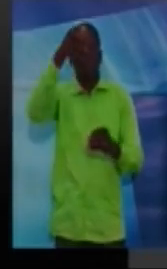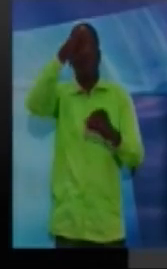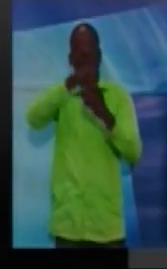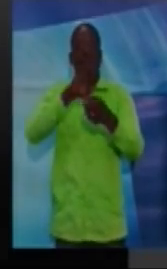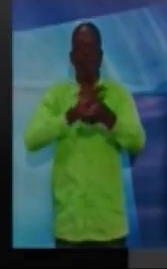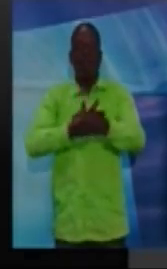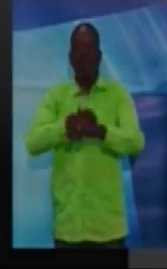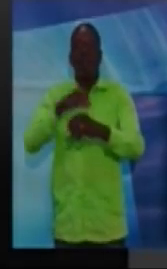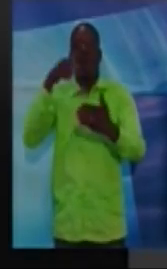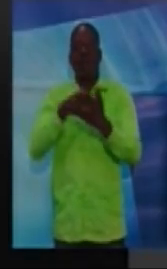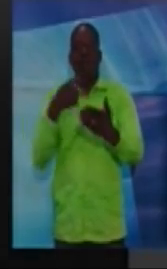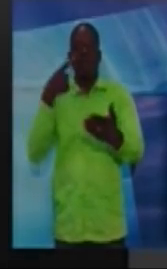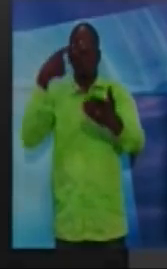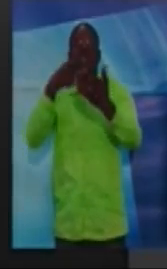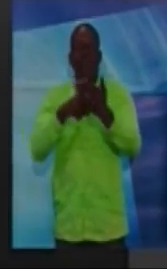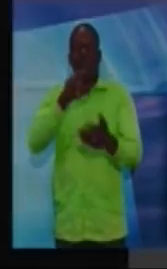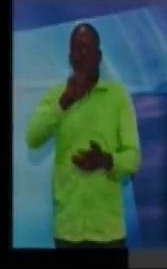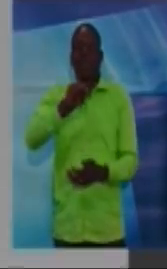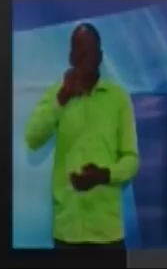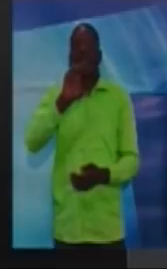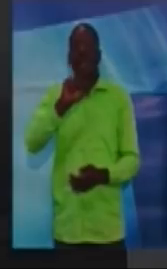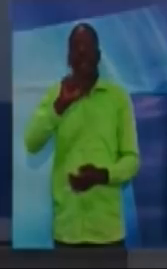aérien contrôlé par Téhéran.